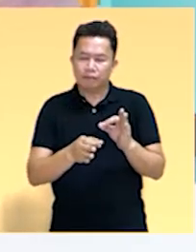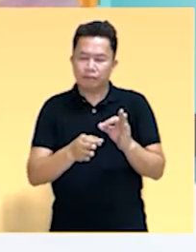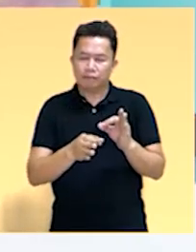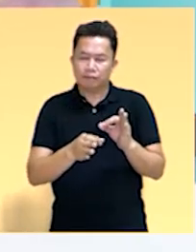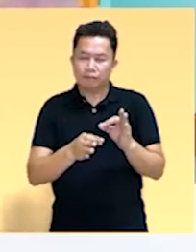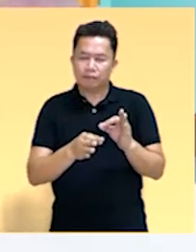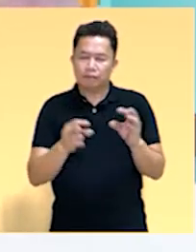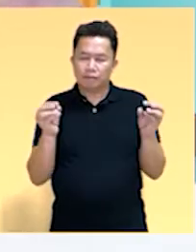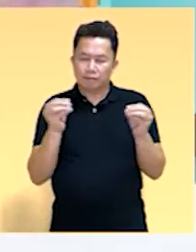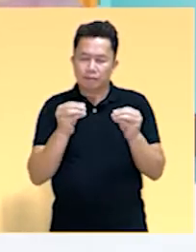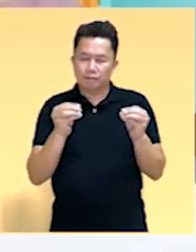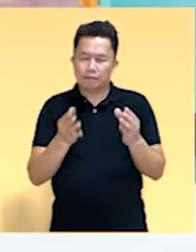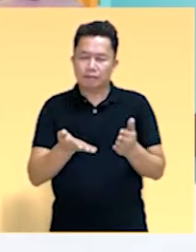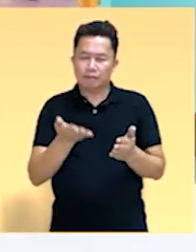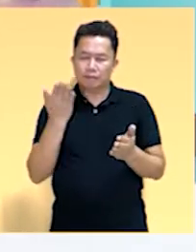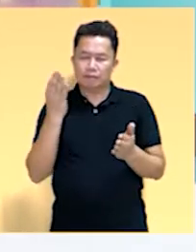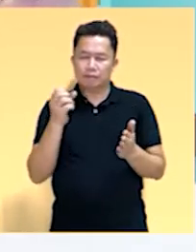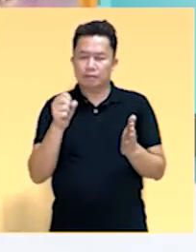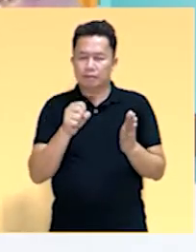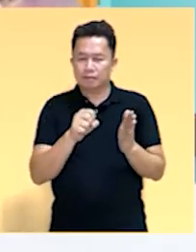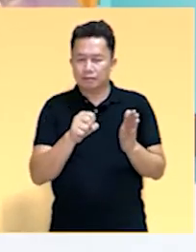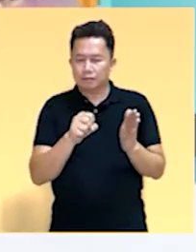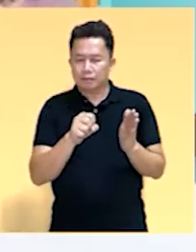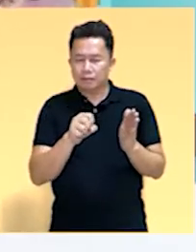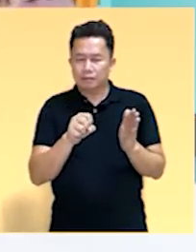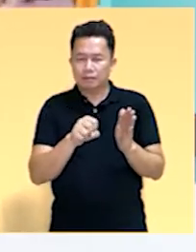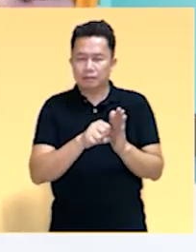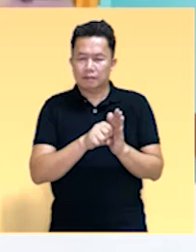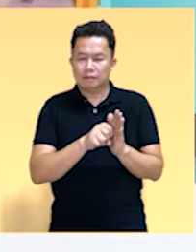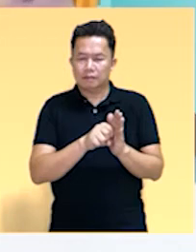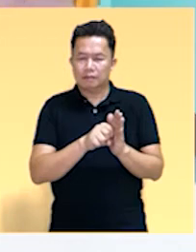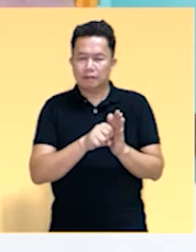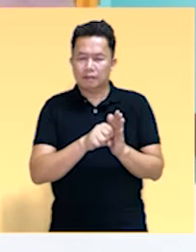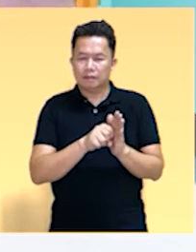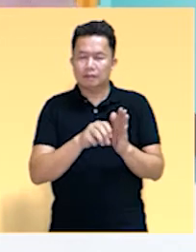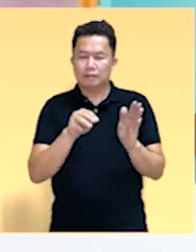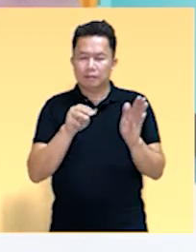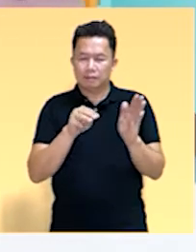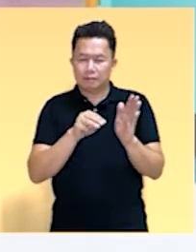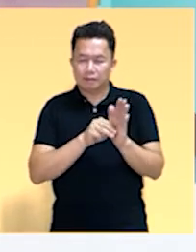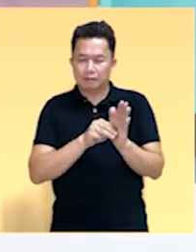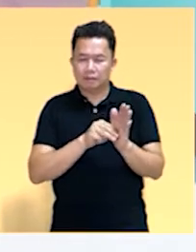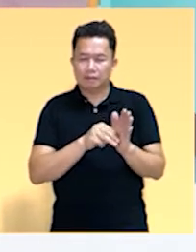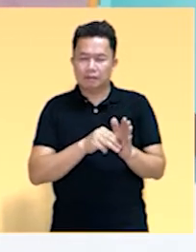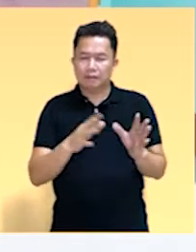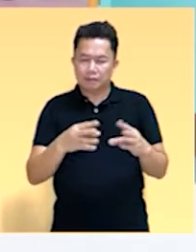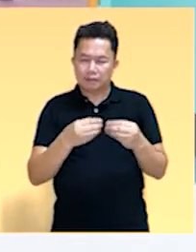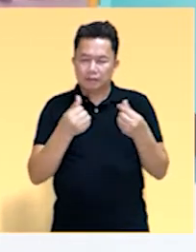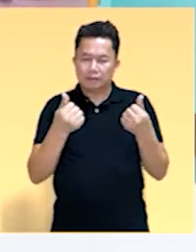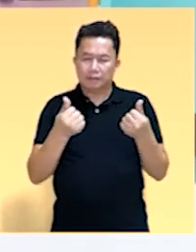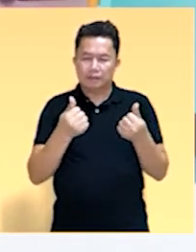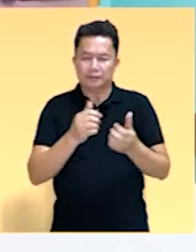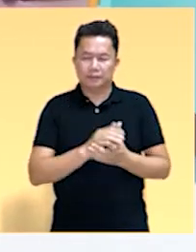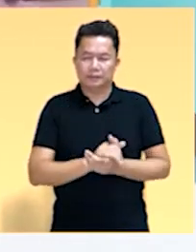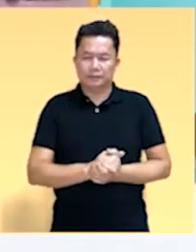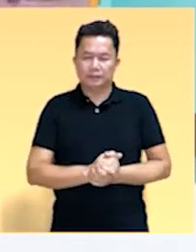mataas ang digit sa subtrahend kaysa sa minuend. Mag-solve na kayo!